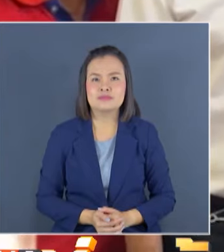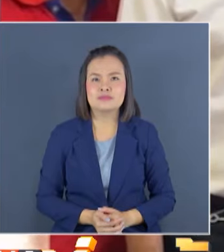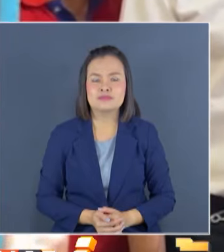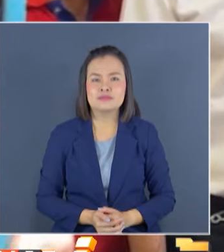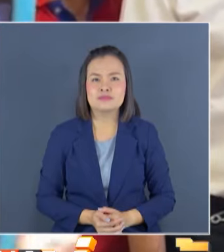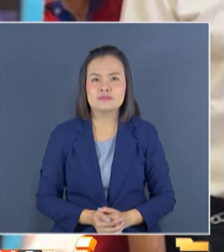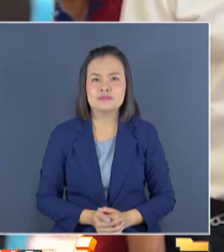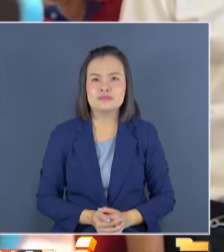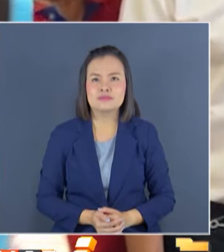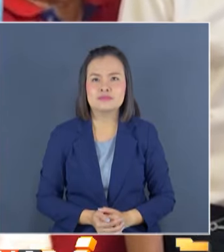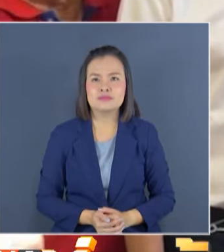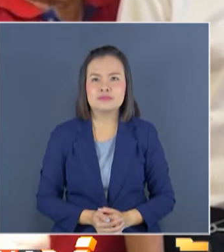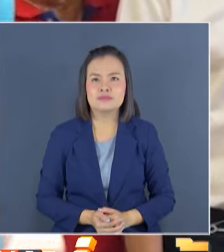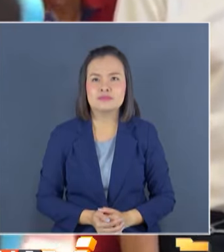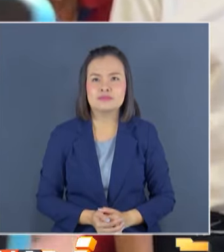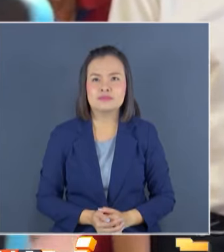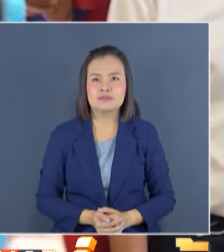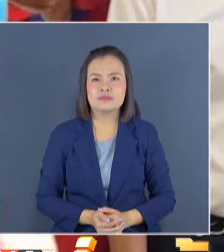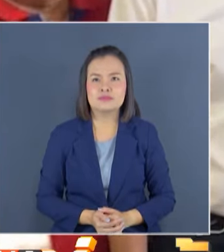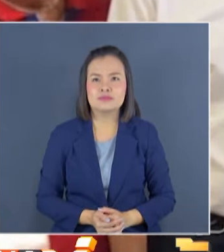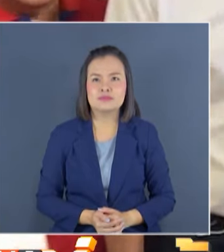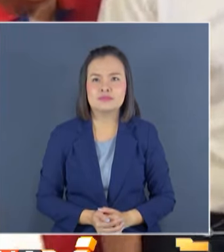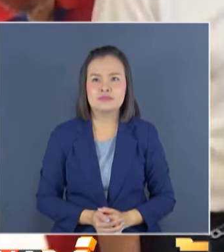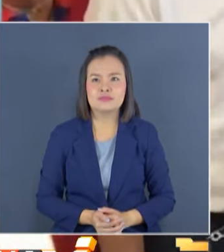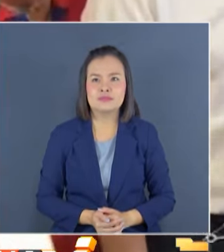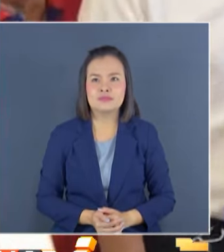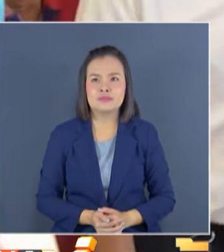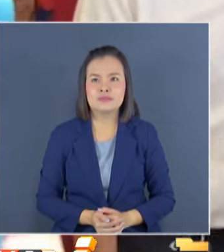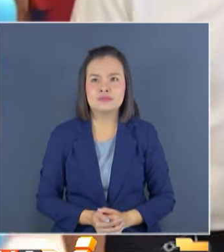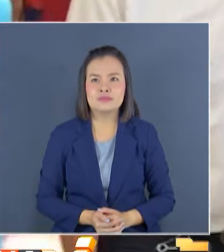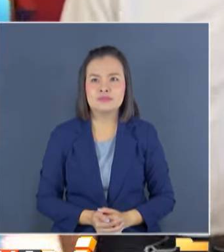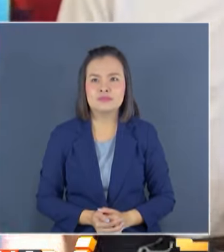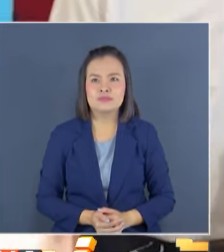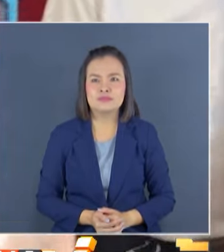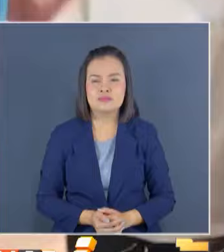องต้องกล่าวนาไอ้ยศใหญ่โต